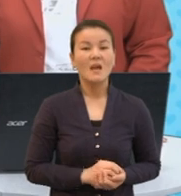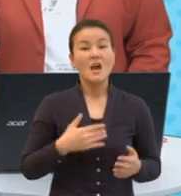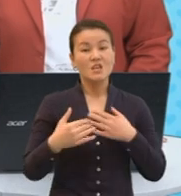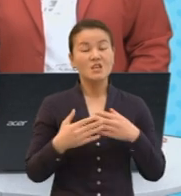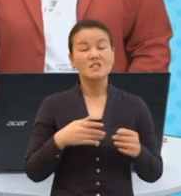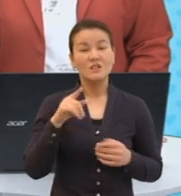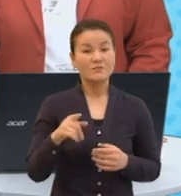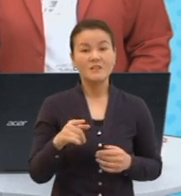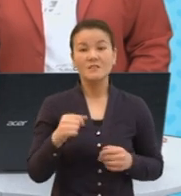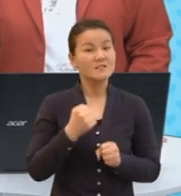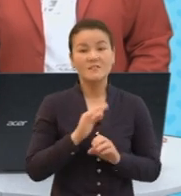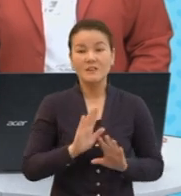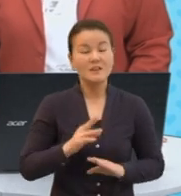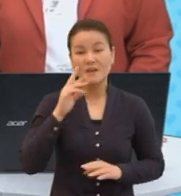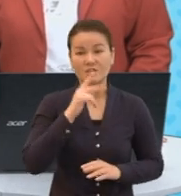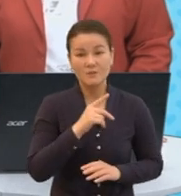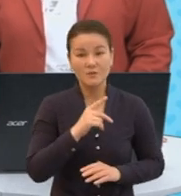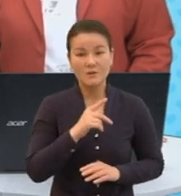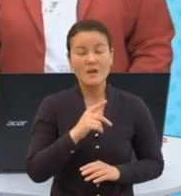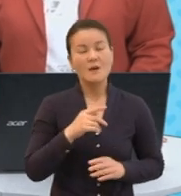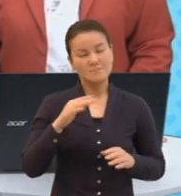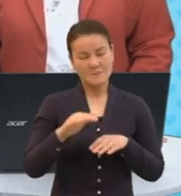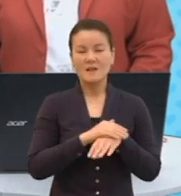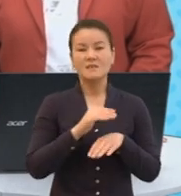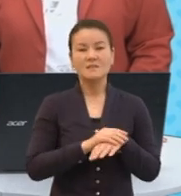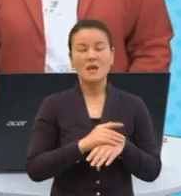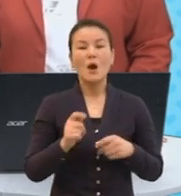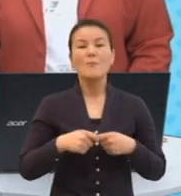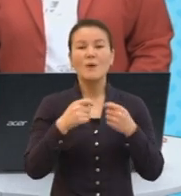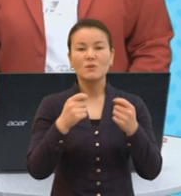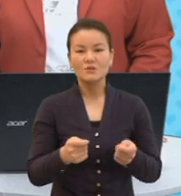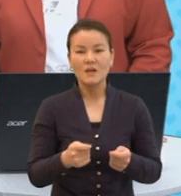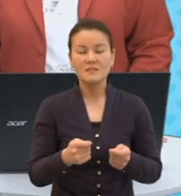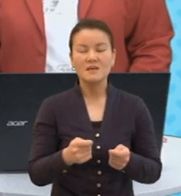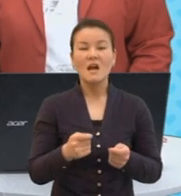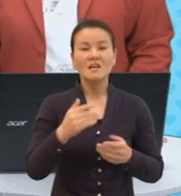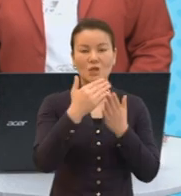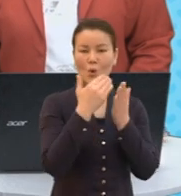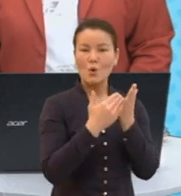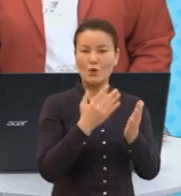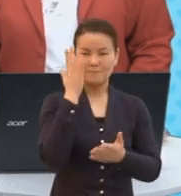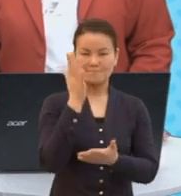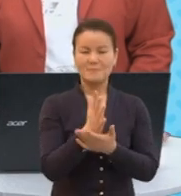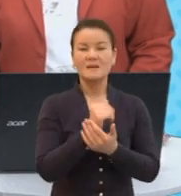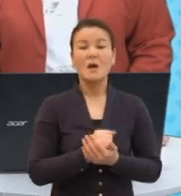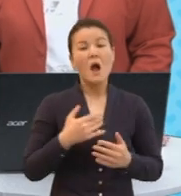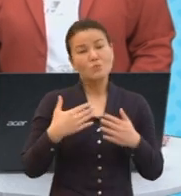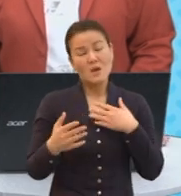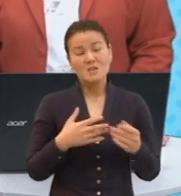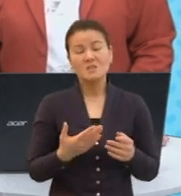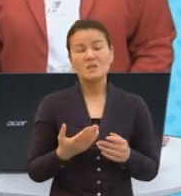Если вы не допустили ни одной ошибки, молодцы, получаете за урок 5. Ну, а если были